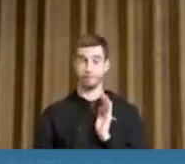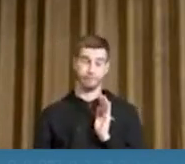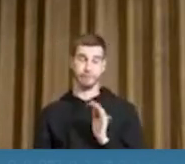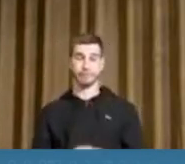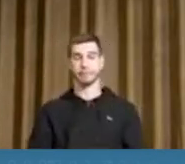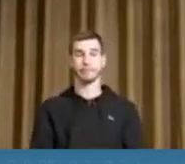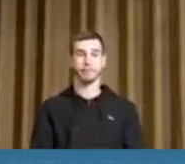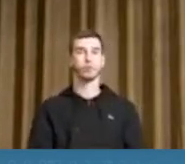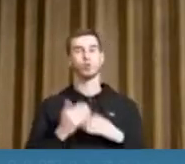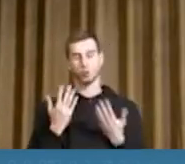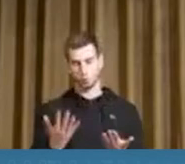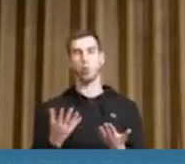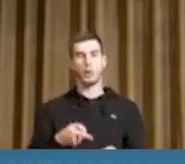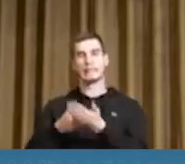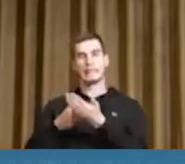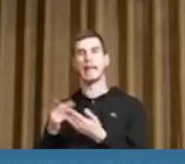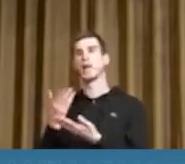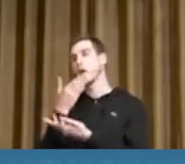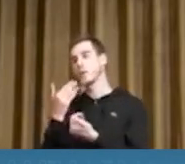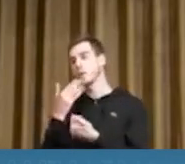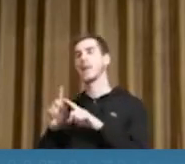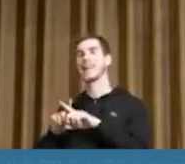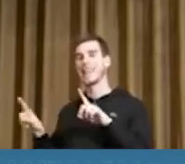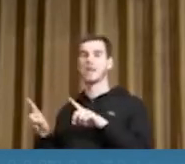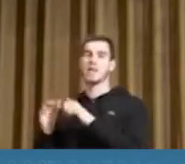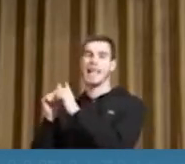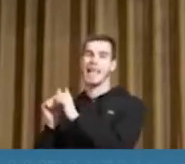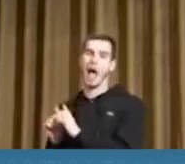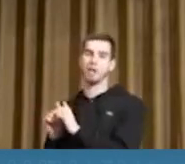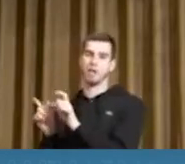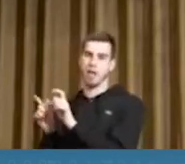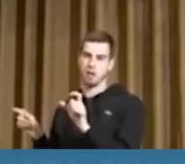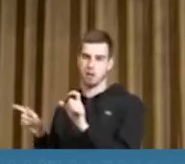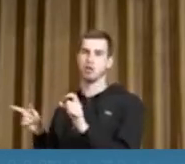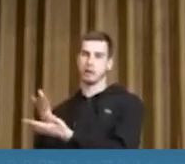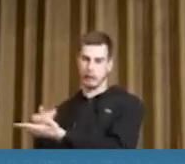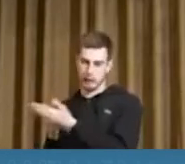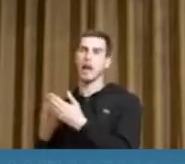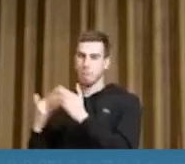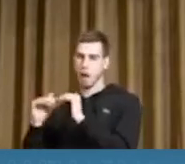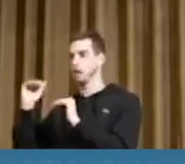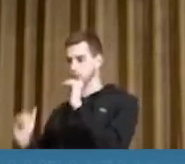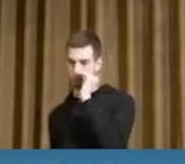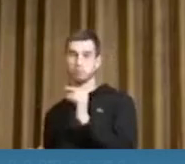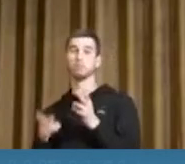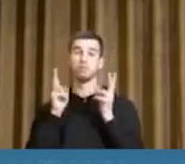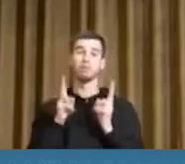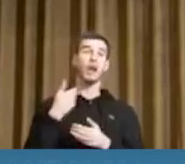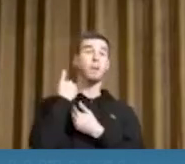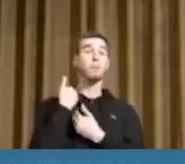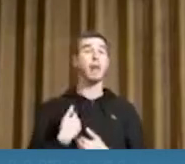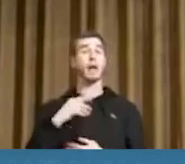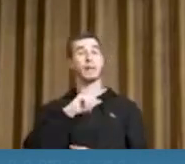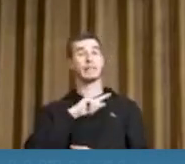eine größere Häufigkeit bei den Nicht-Kadersportlern. Bei der Selbsteinschätzung der Belastbarkeit